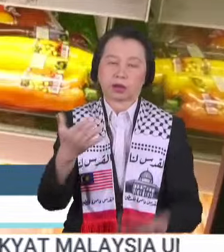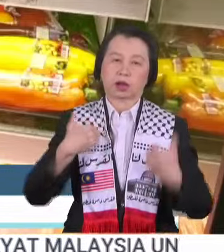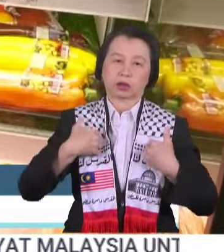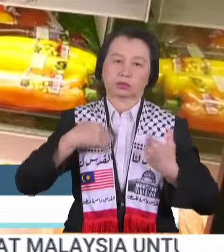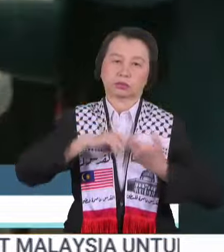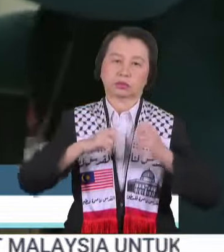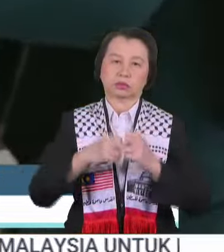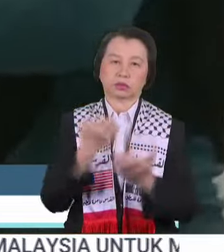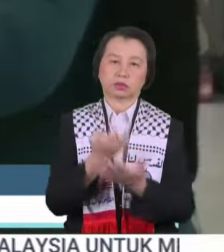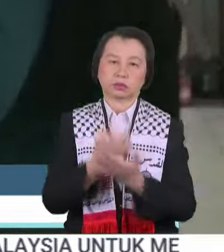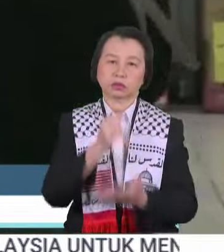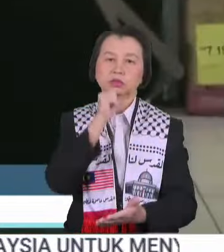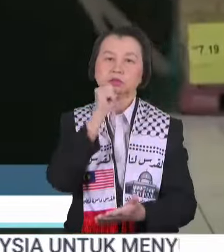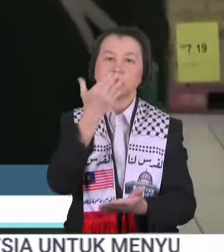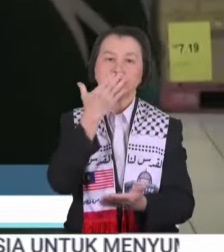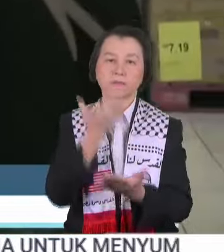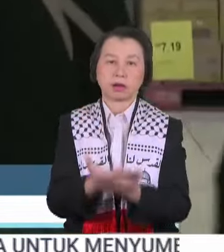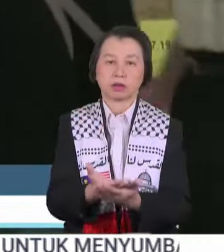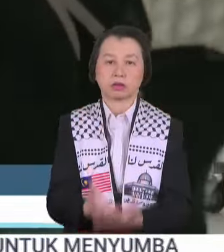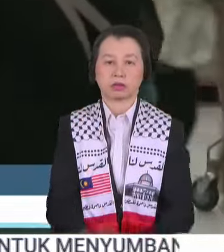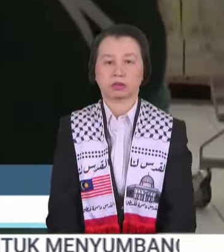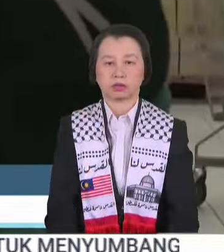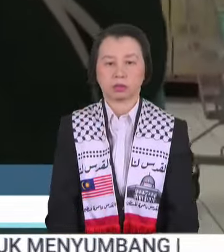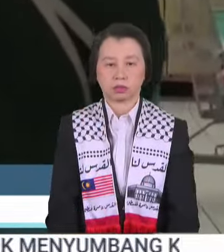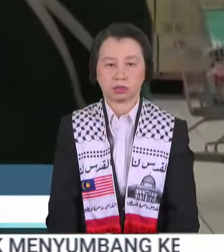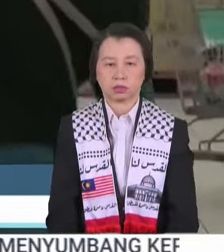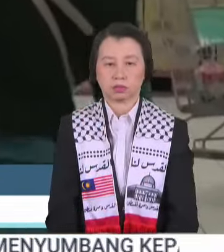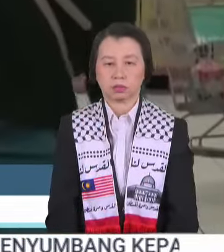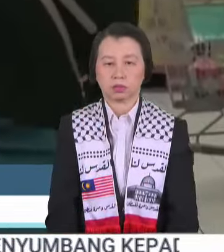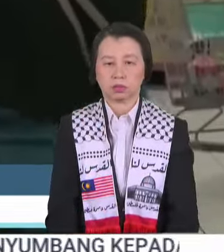kitaran ekonomi yang tidak sihat.